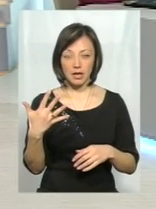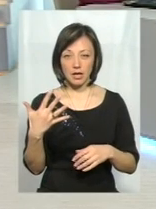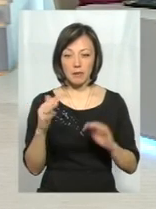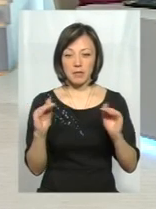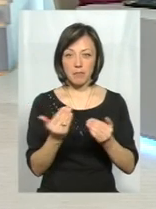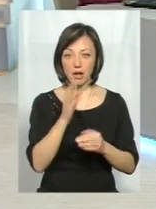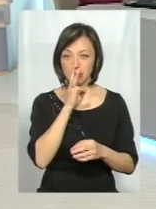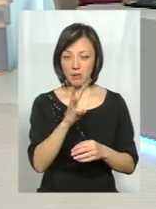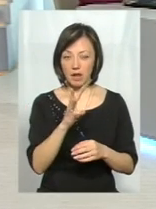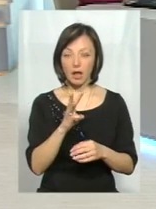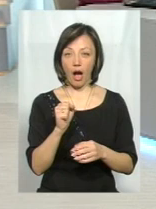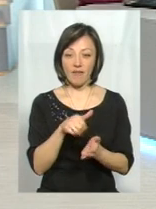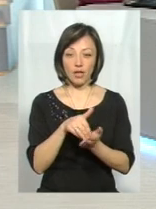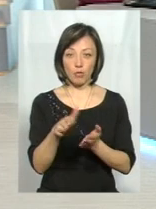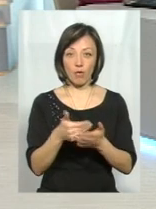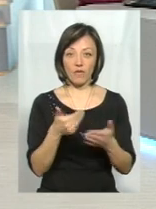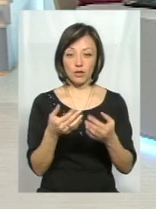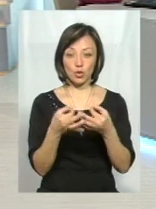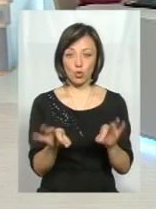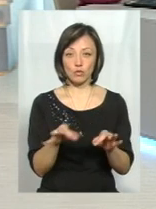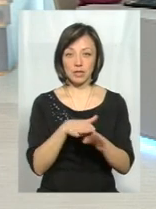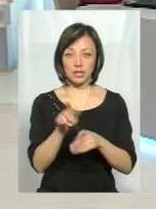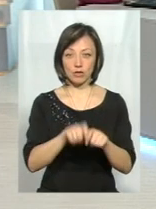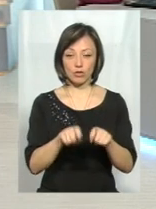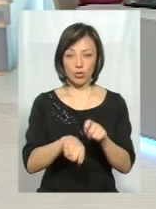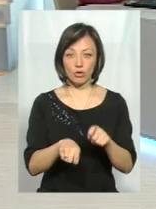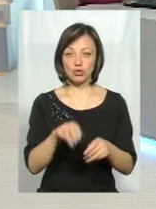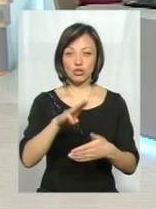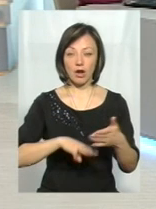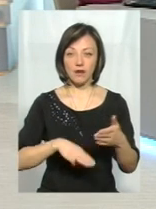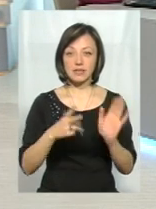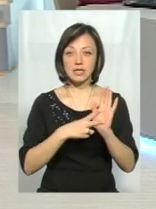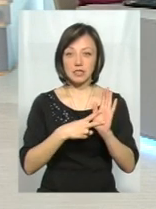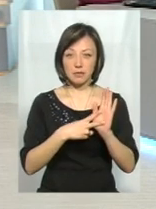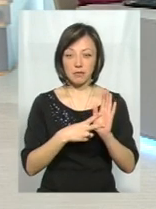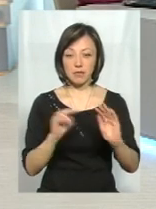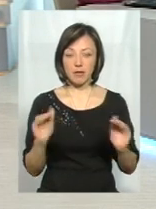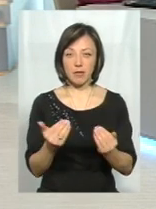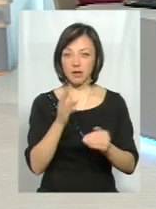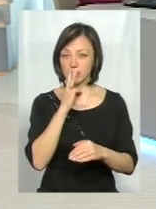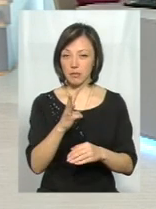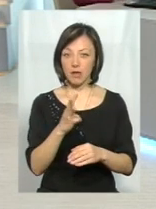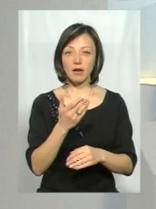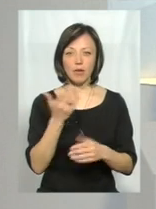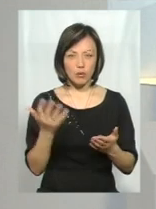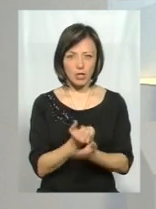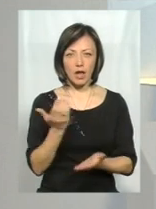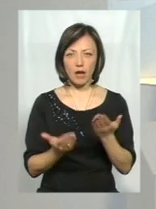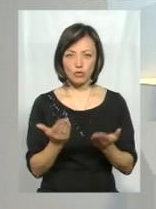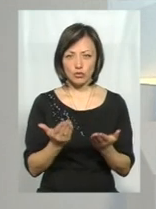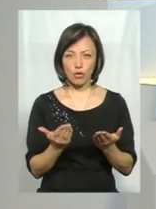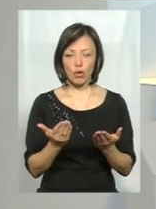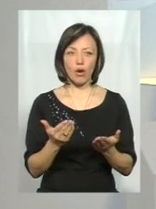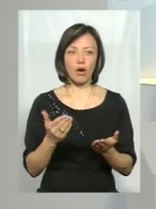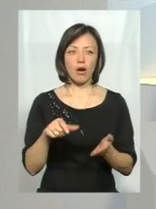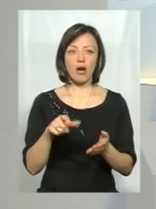мінімальних заробітних плат, а відмова від допуску до здійснення державного контролю – штраф від 7 мінімальних зарплат. Виходить, якщо оператор ринку